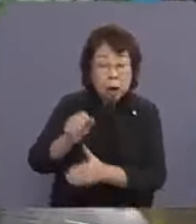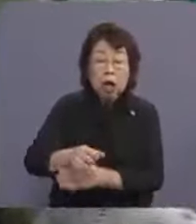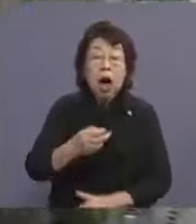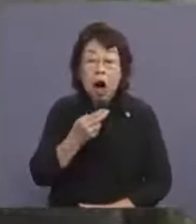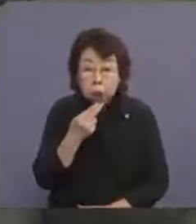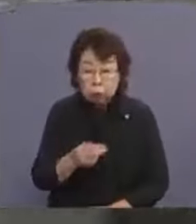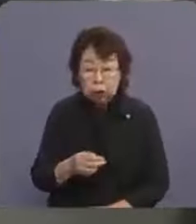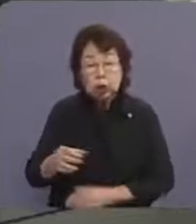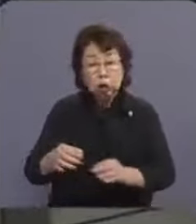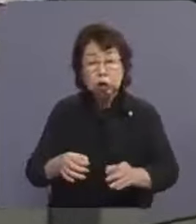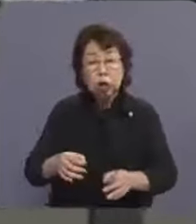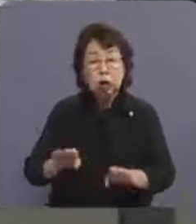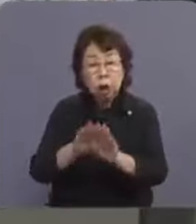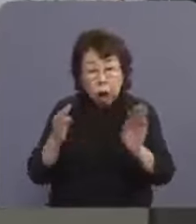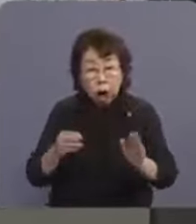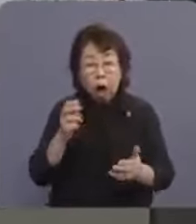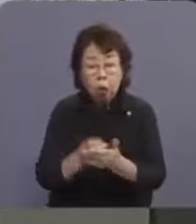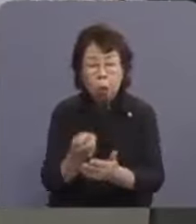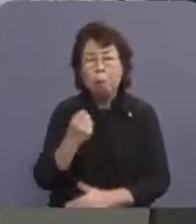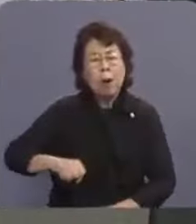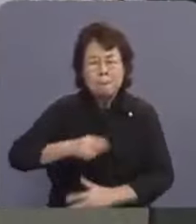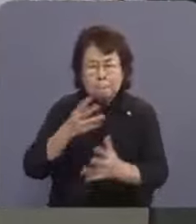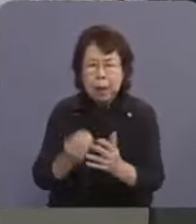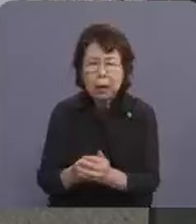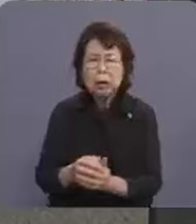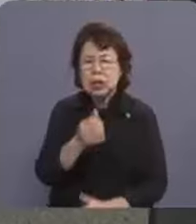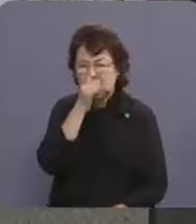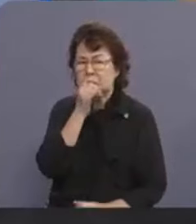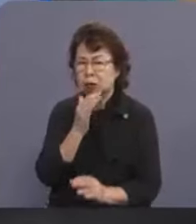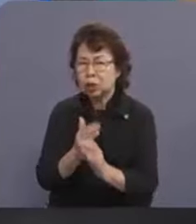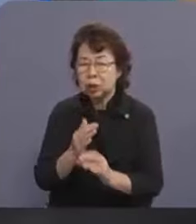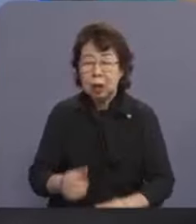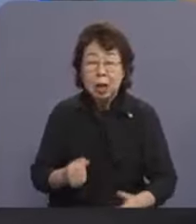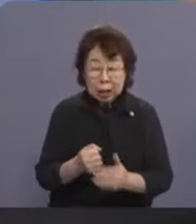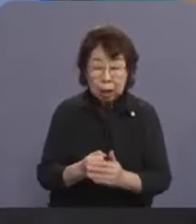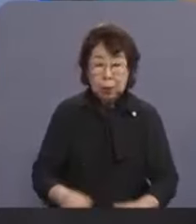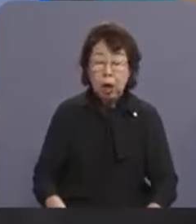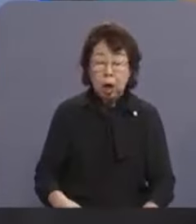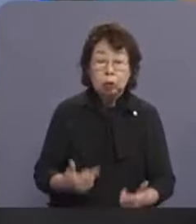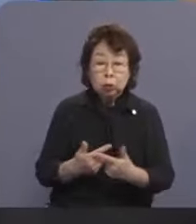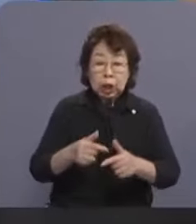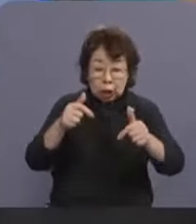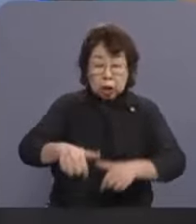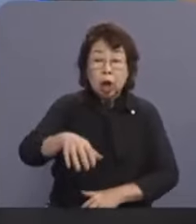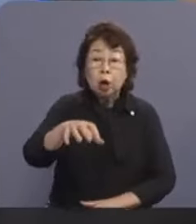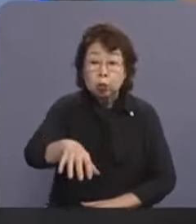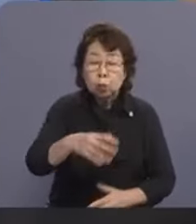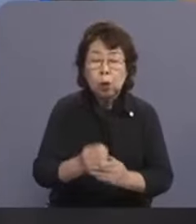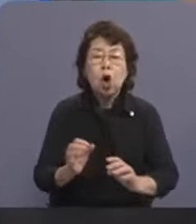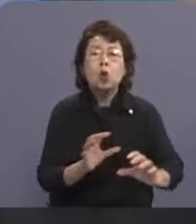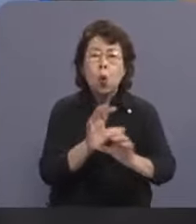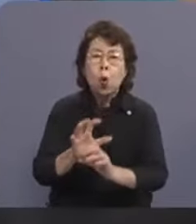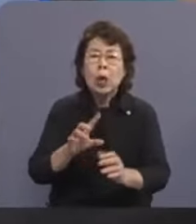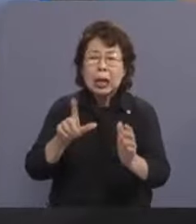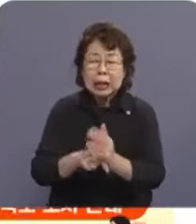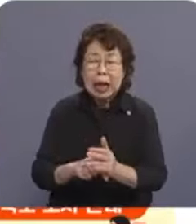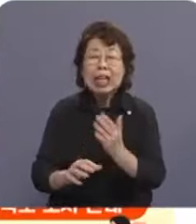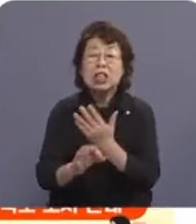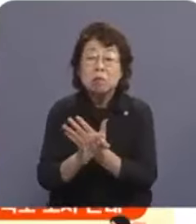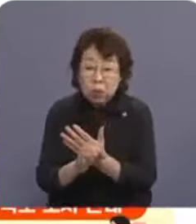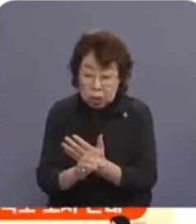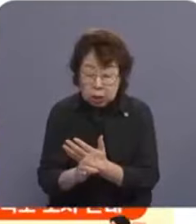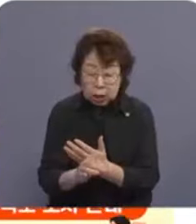않고 매장을 운영하던 두 곳도 현황에서 누락됐습니다 반대로 부산 서구의 한 약국은 코로나 19 때 한 시적으로